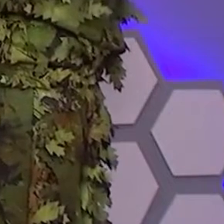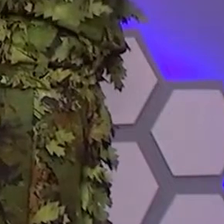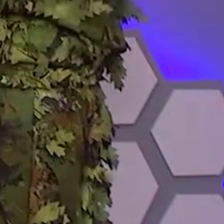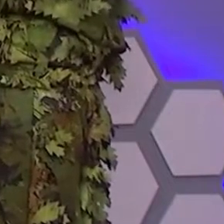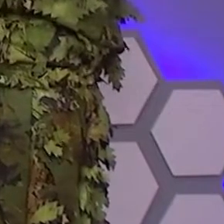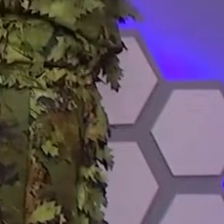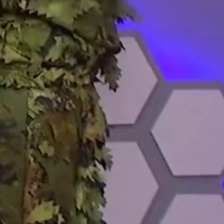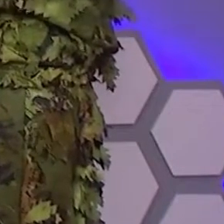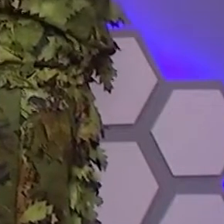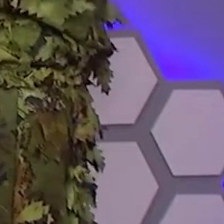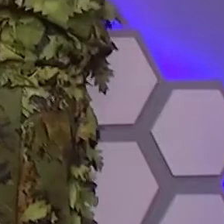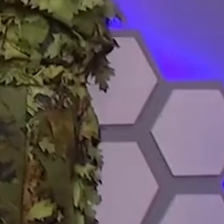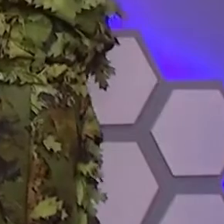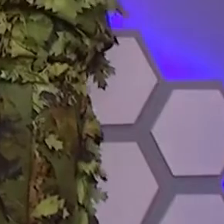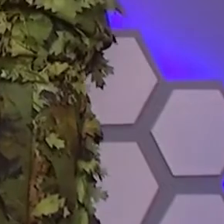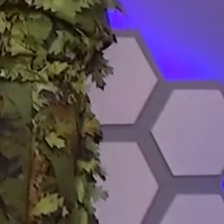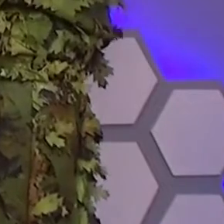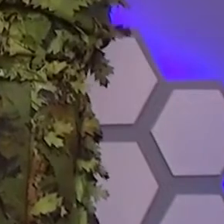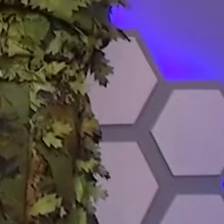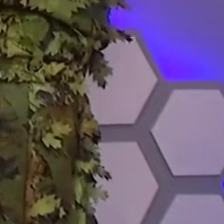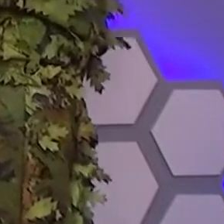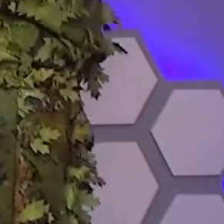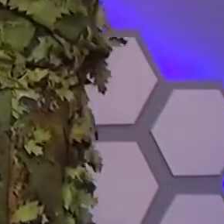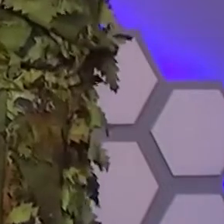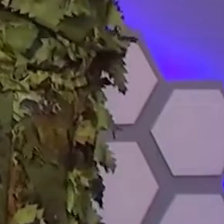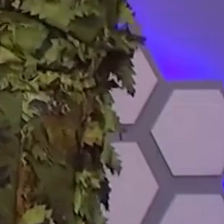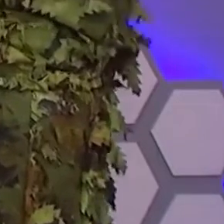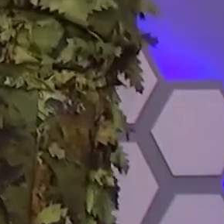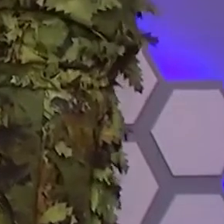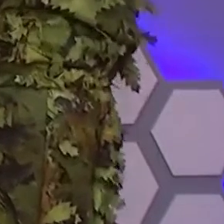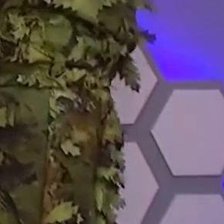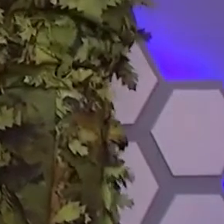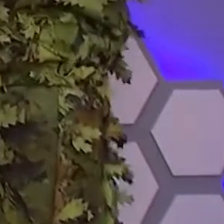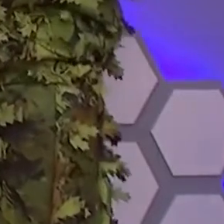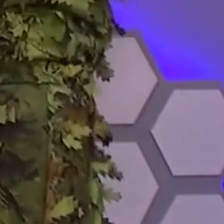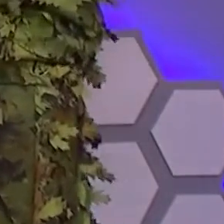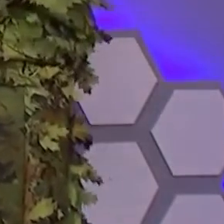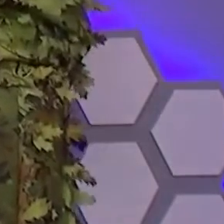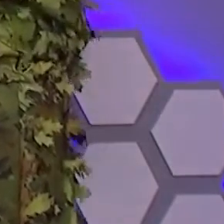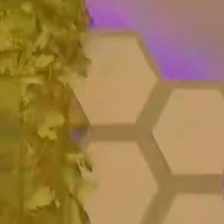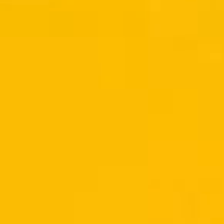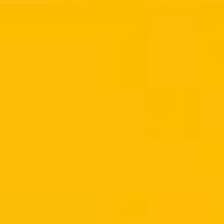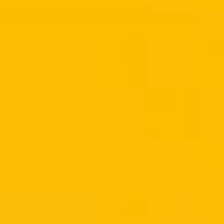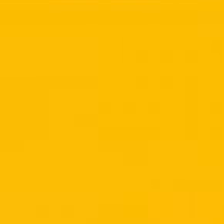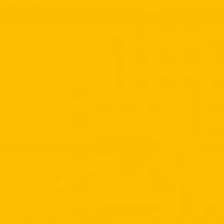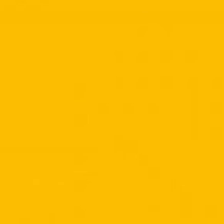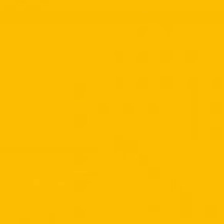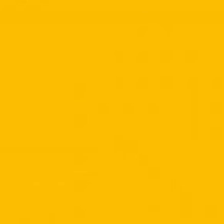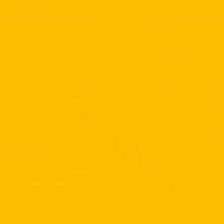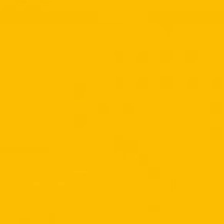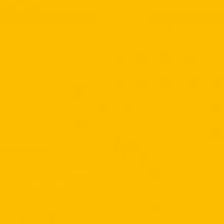Jom. Tadi keduanya di hadapan. Bagaimana pula di belakang? Murid-murid, nak dipotong di hadapan ke di